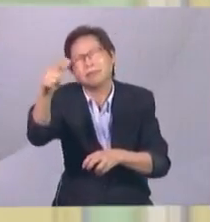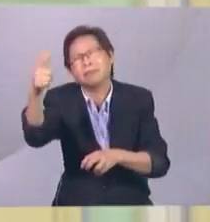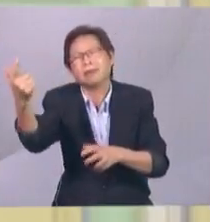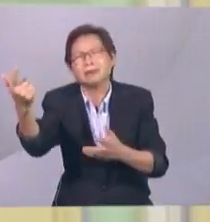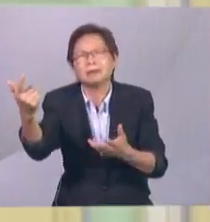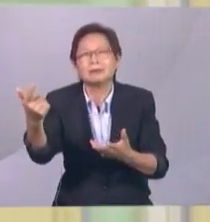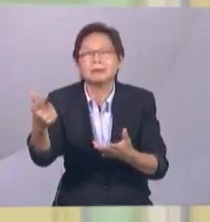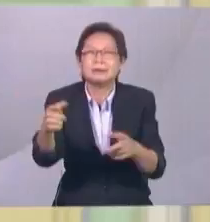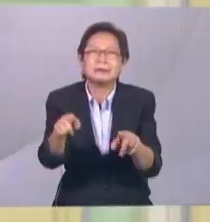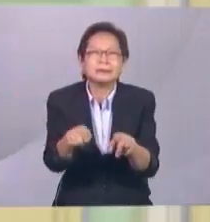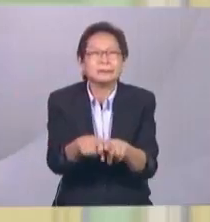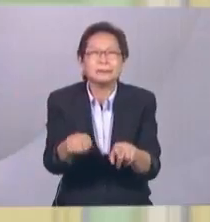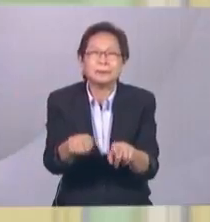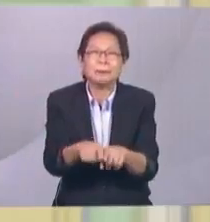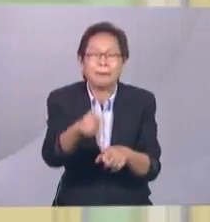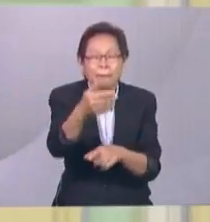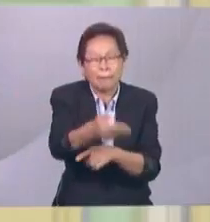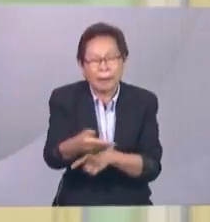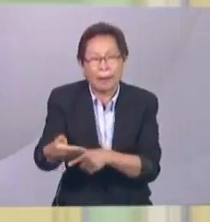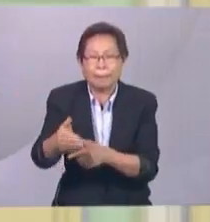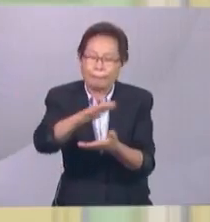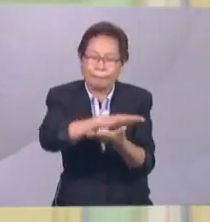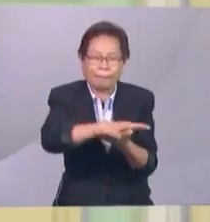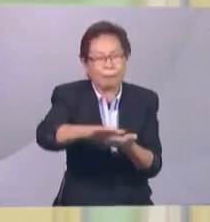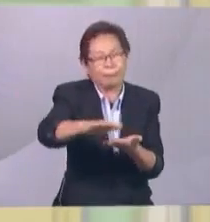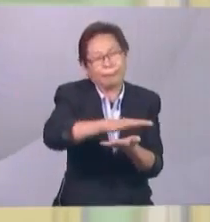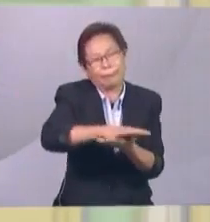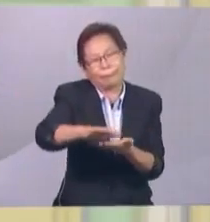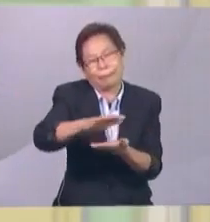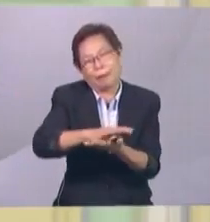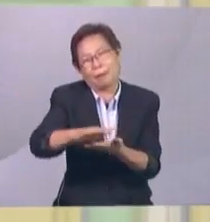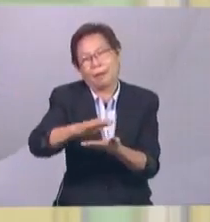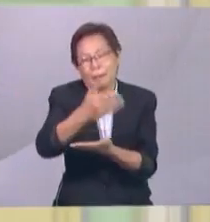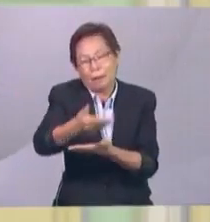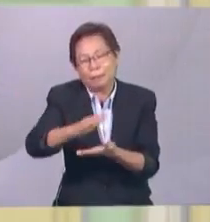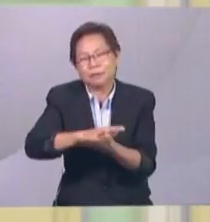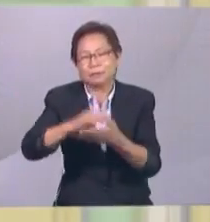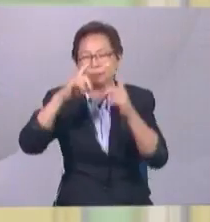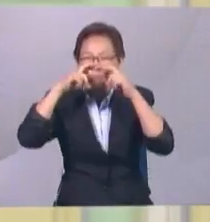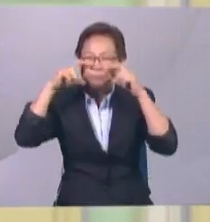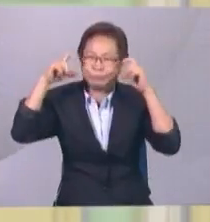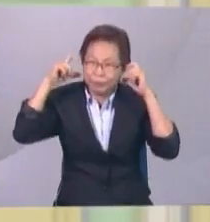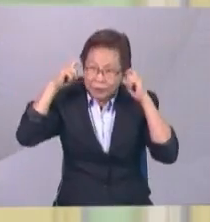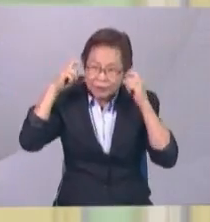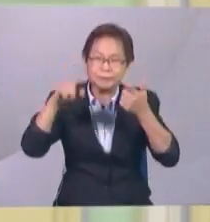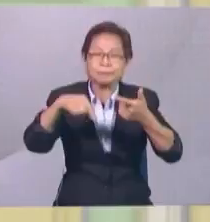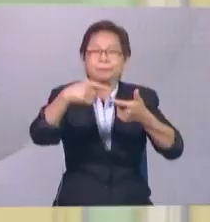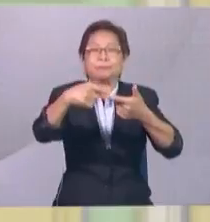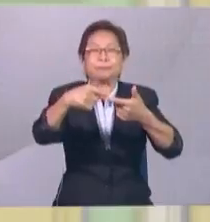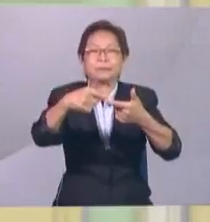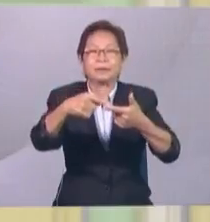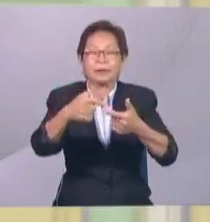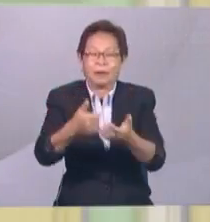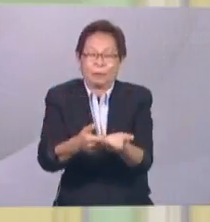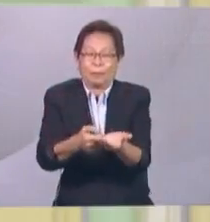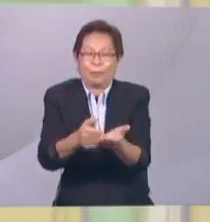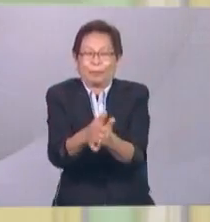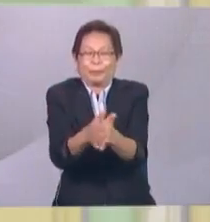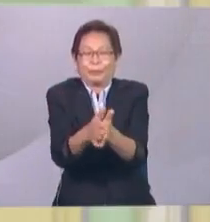Begitulah juga dengan barangan kebersihan seperti topeng muka, hand